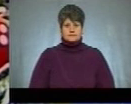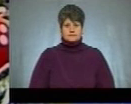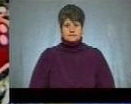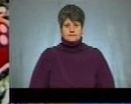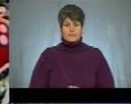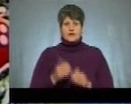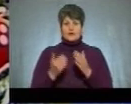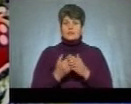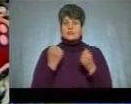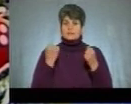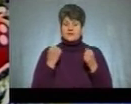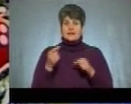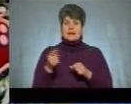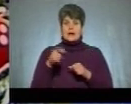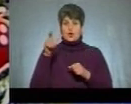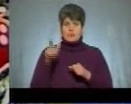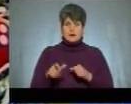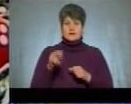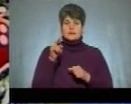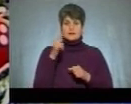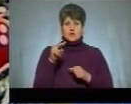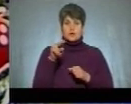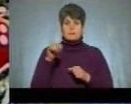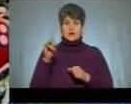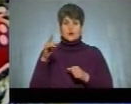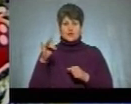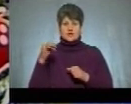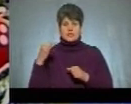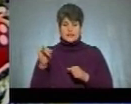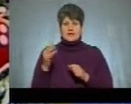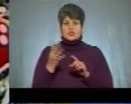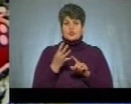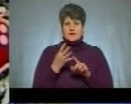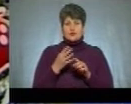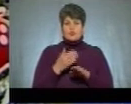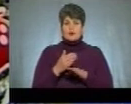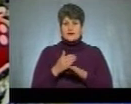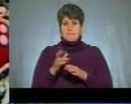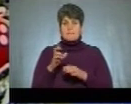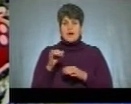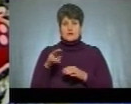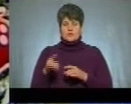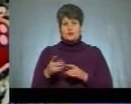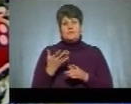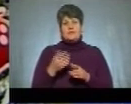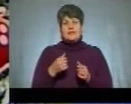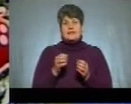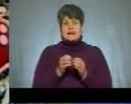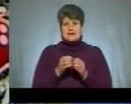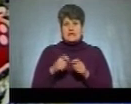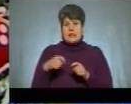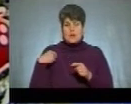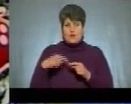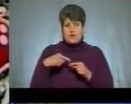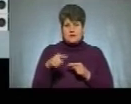І до новин спорту. Тернополянин Дмитро Підручний на 4-му етапі Кубка світу з біатлону у спринтерській гонці на 10 кілометрів